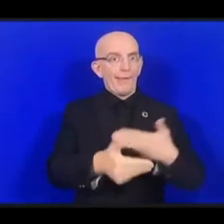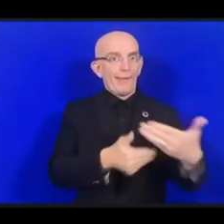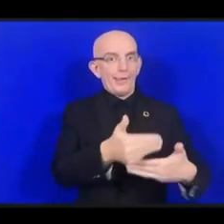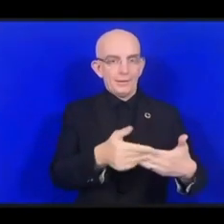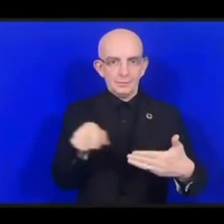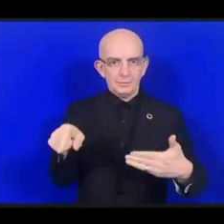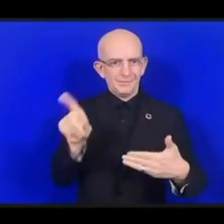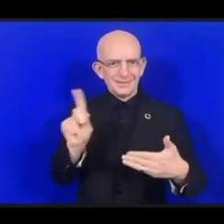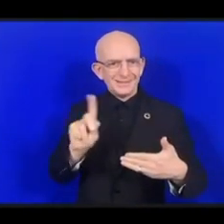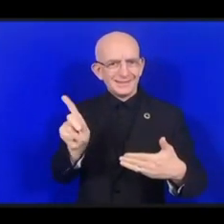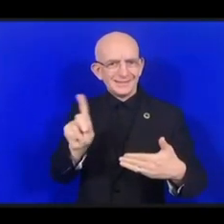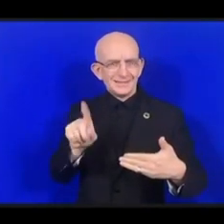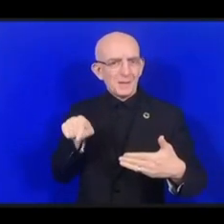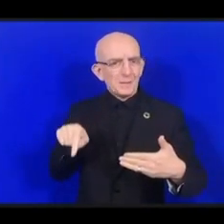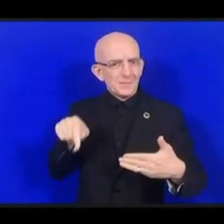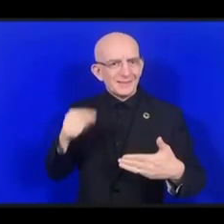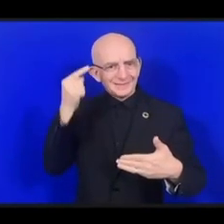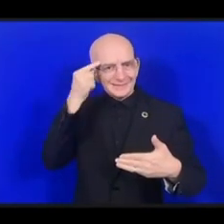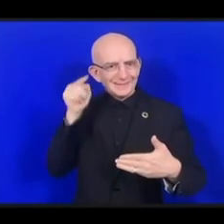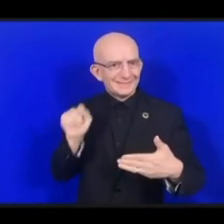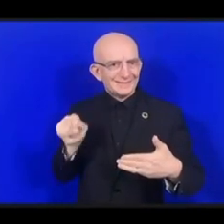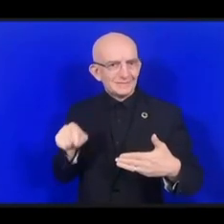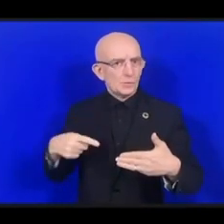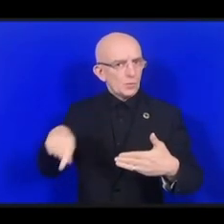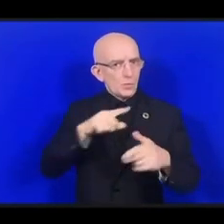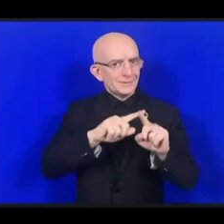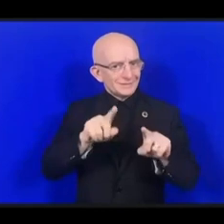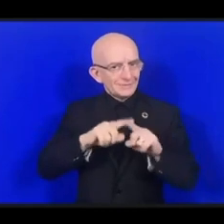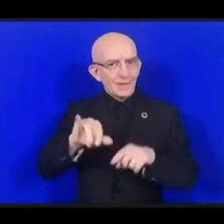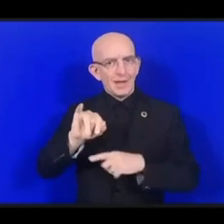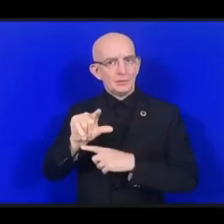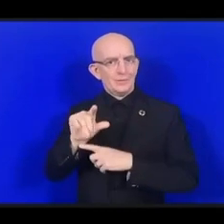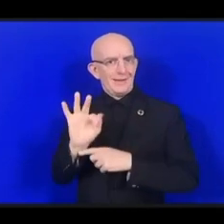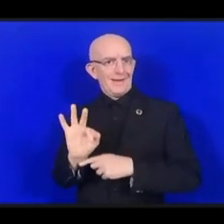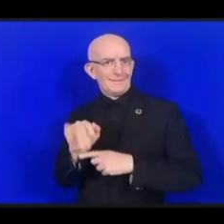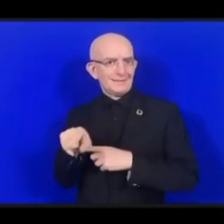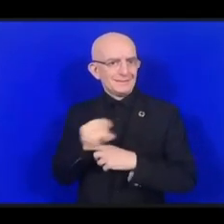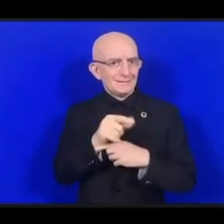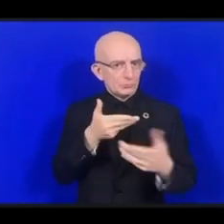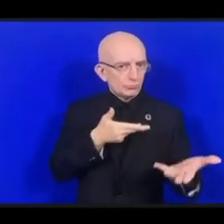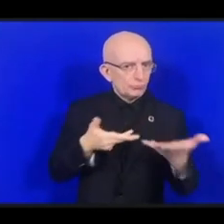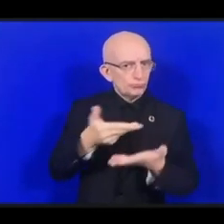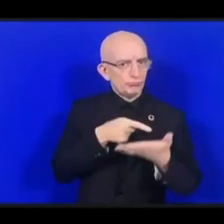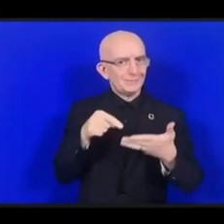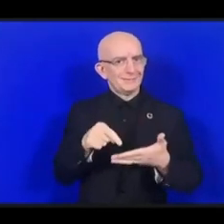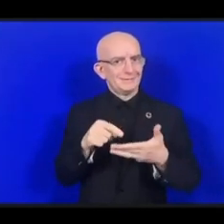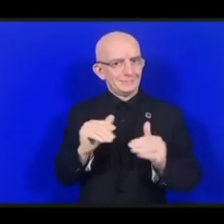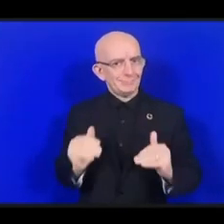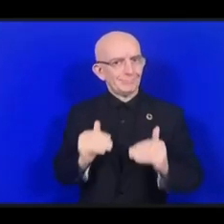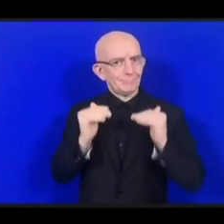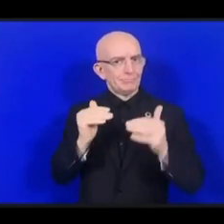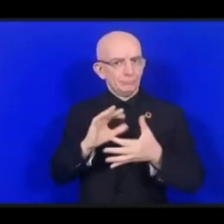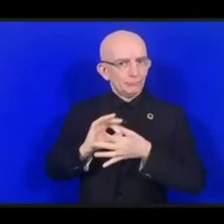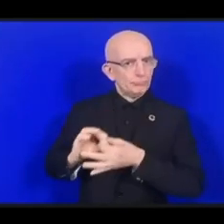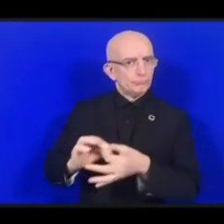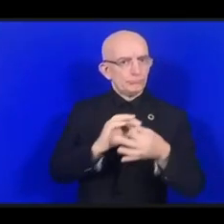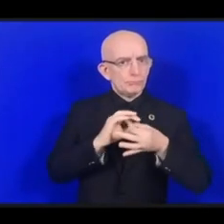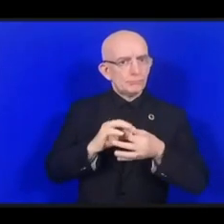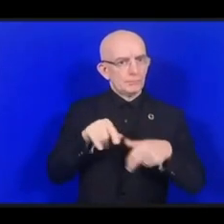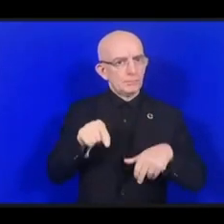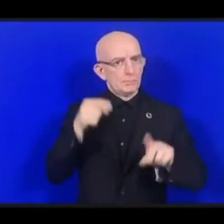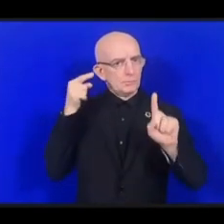الانترنت الذي يمكن ان يستغل كمنبر بناء للتعاون ولتعزيز